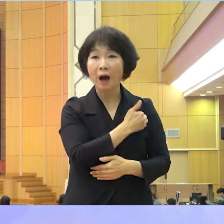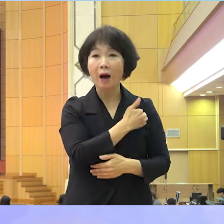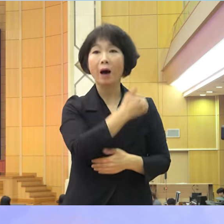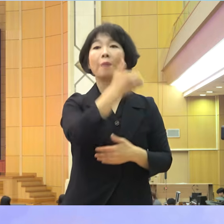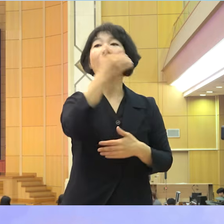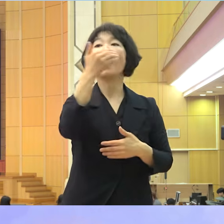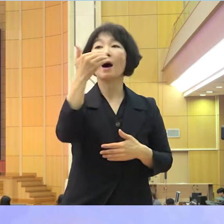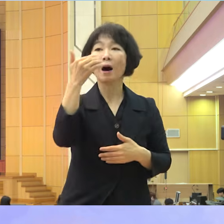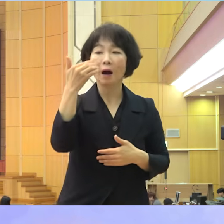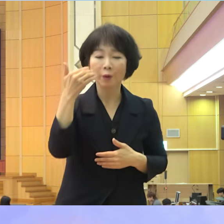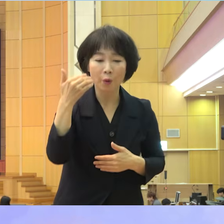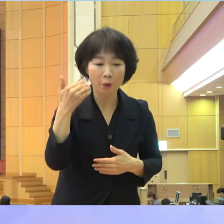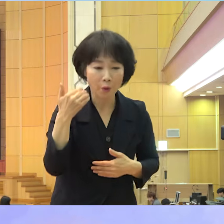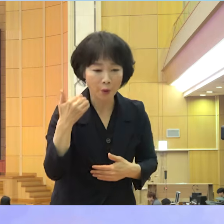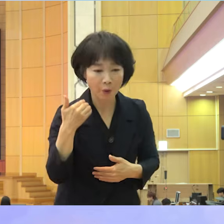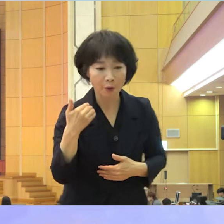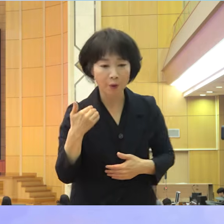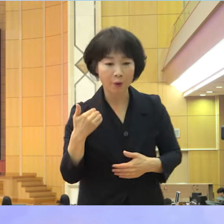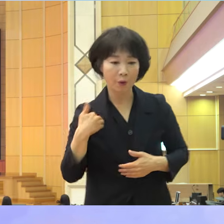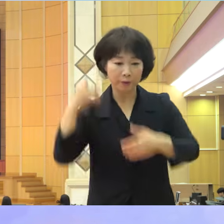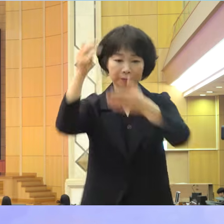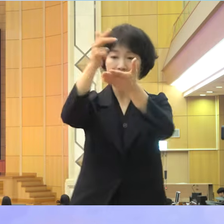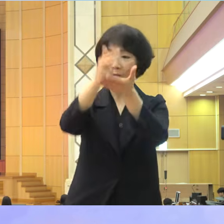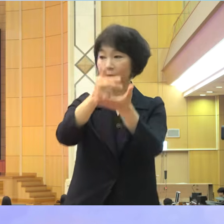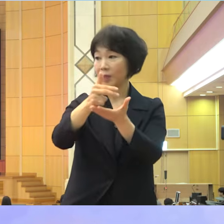채우고도 남아요